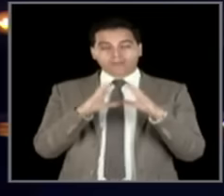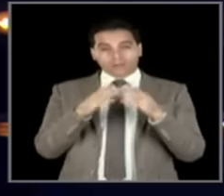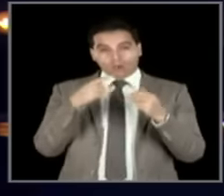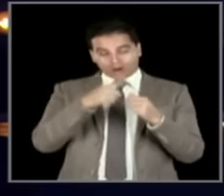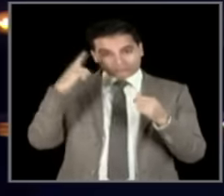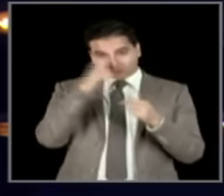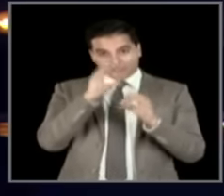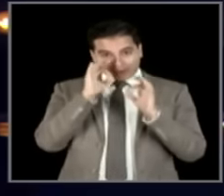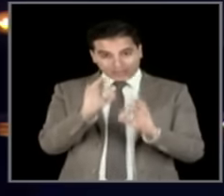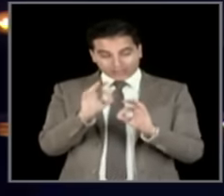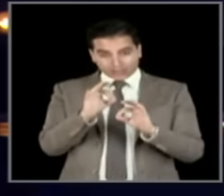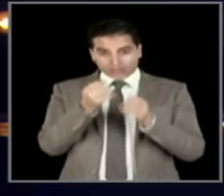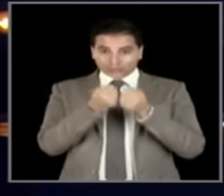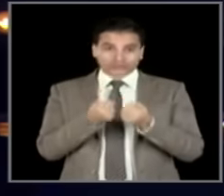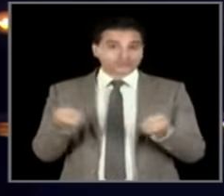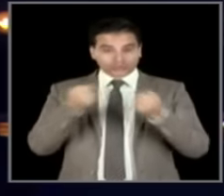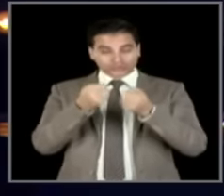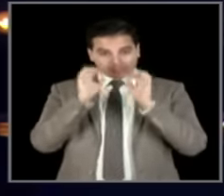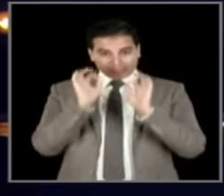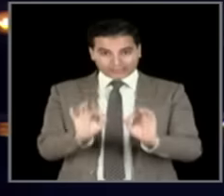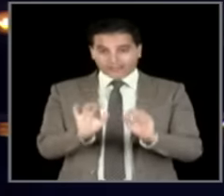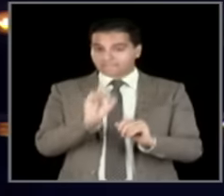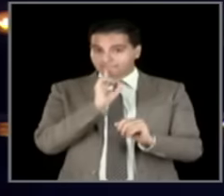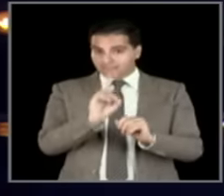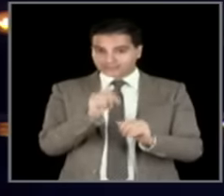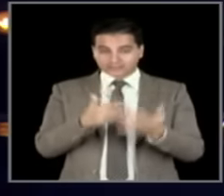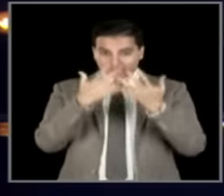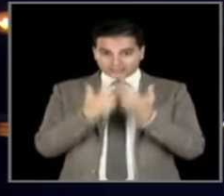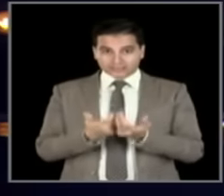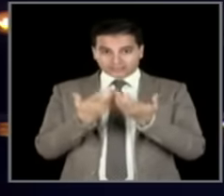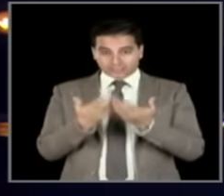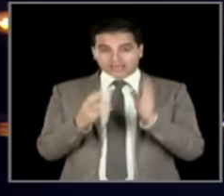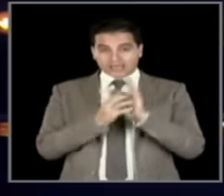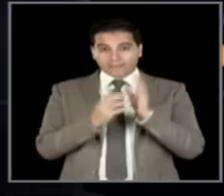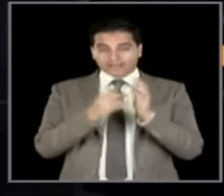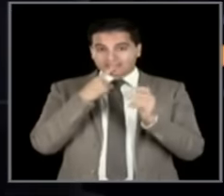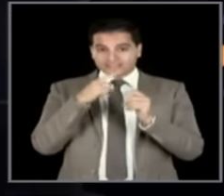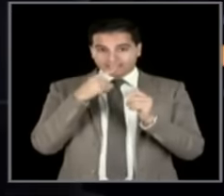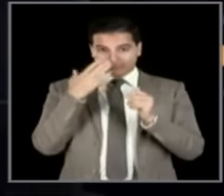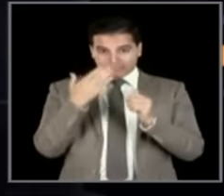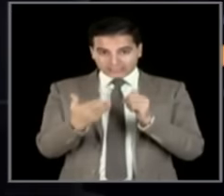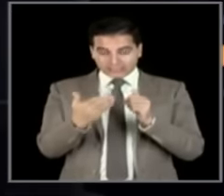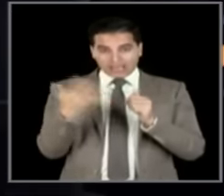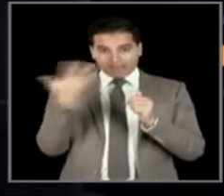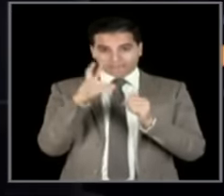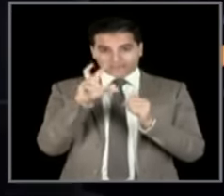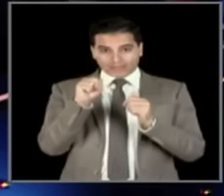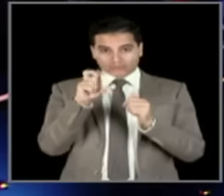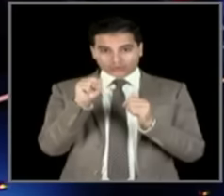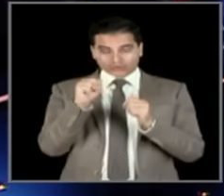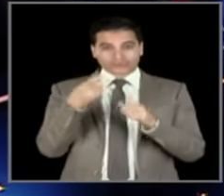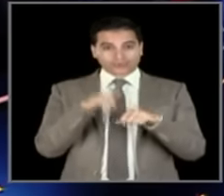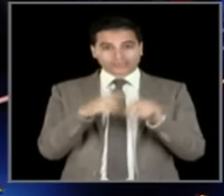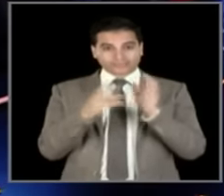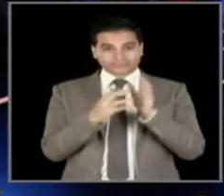صعبة ومعقدة جدا. النتيجة جامعة اسكندرية 25،